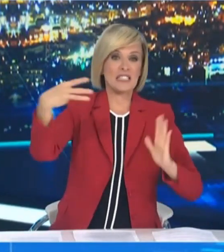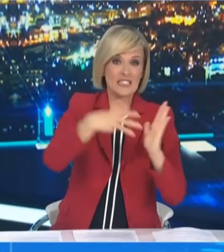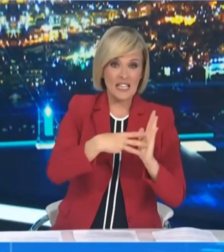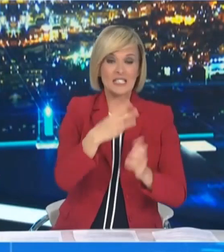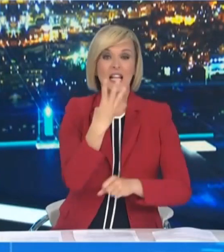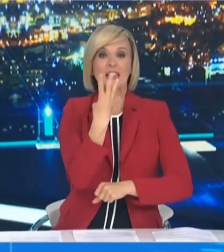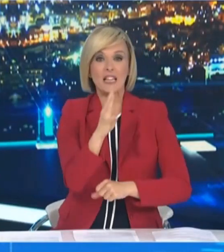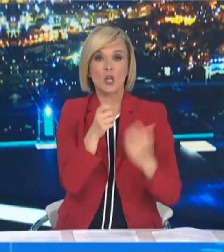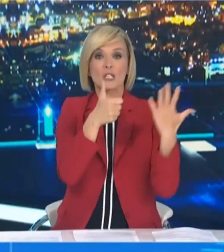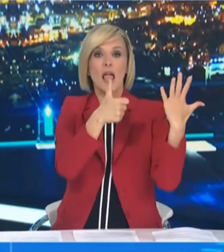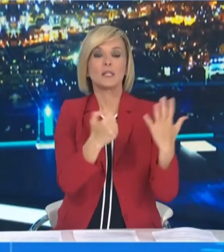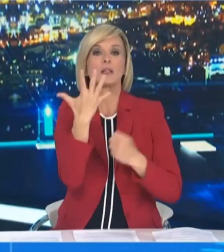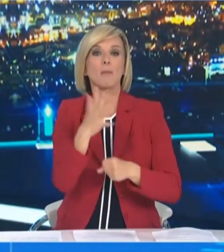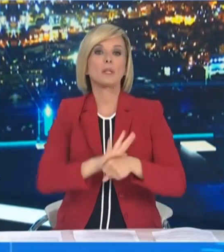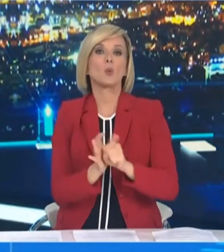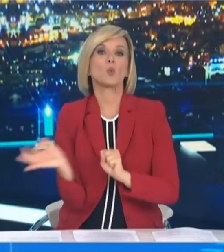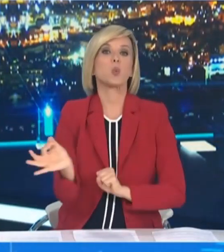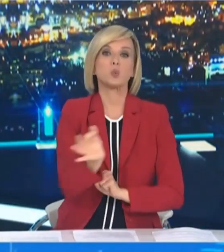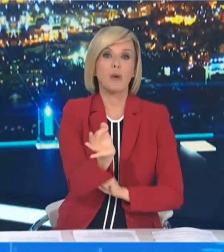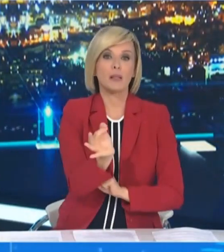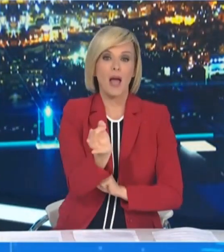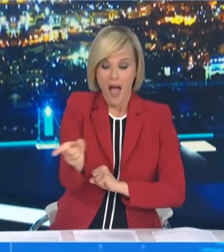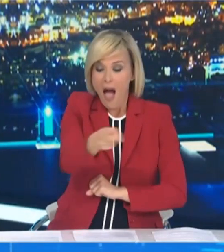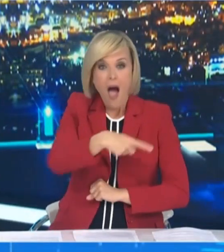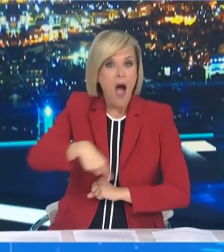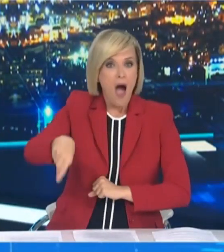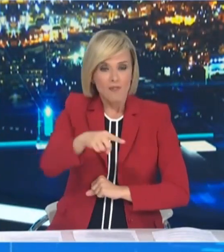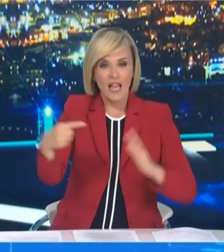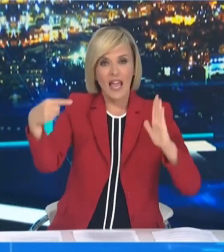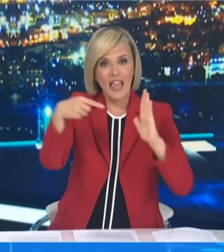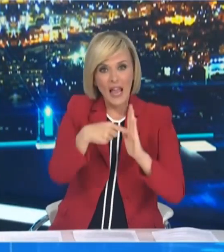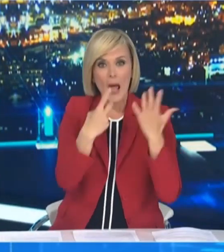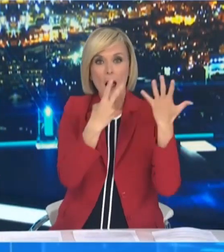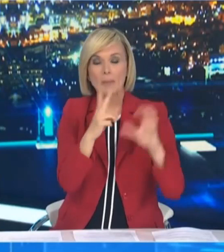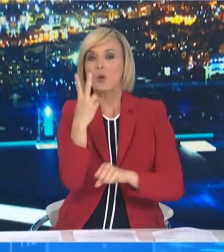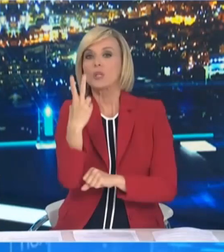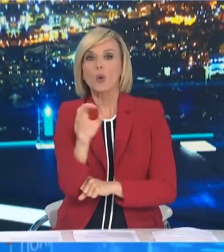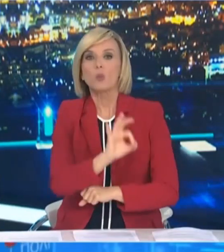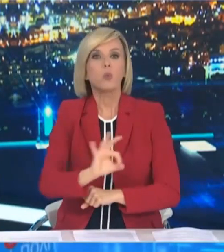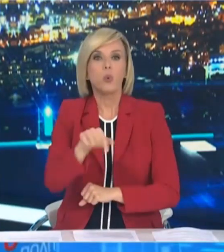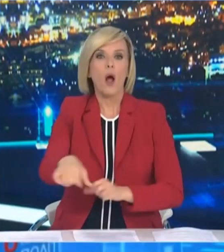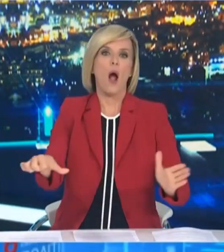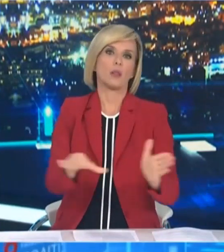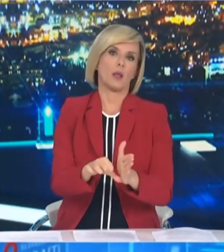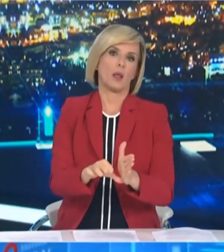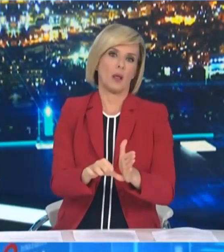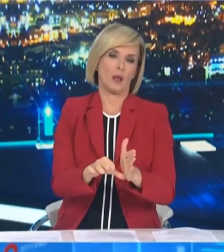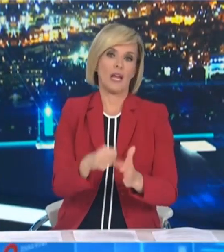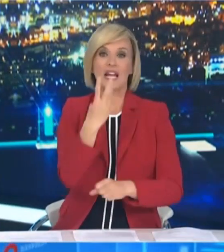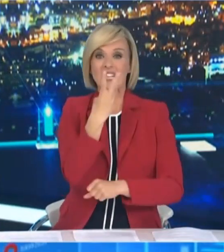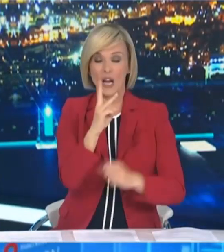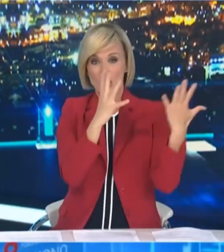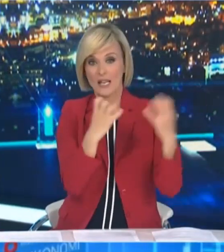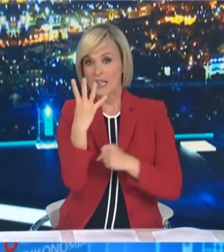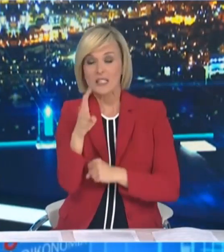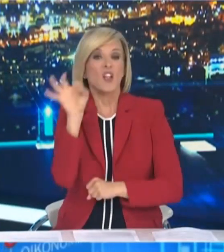3.465 κρούσματα, από τα οποία τα 1.702 είναι στην Αττική, τα 394